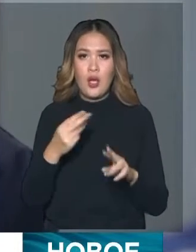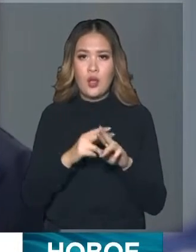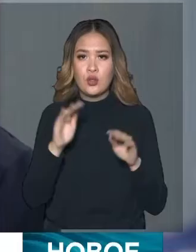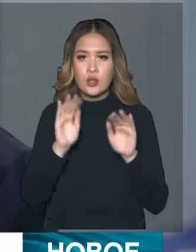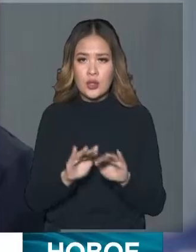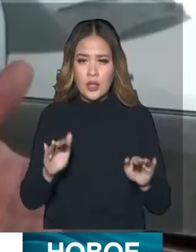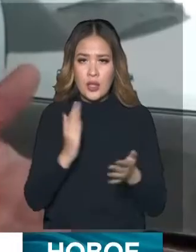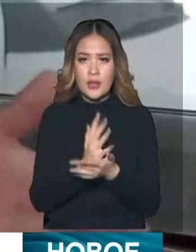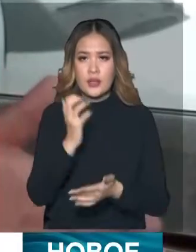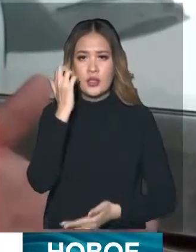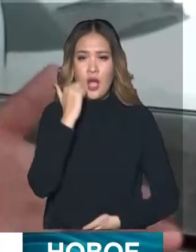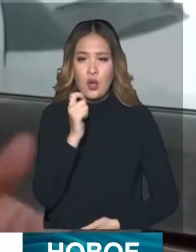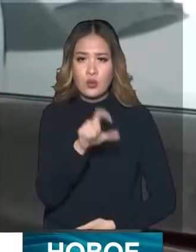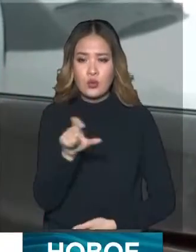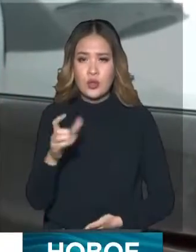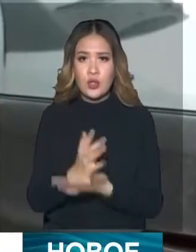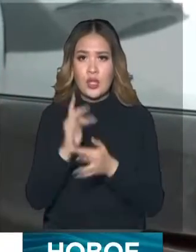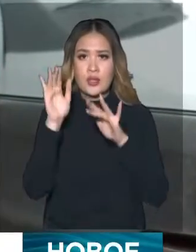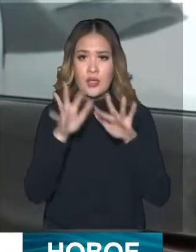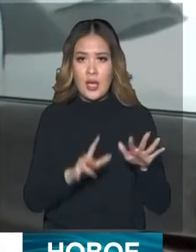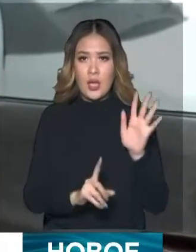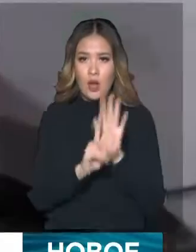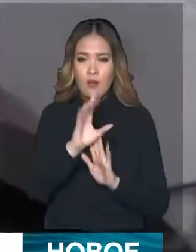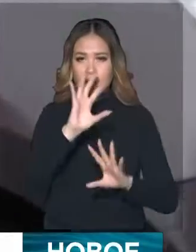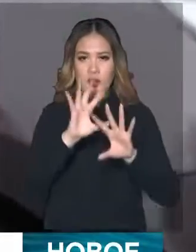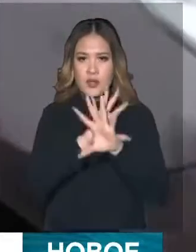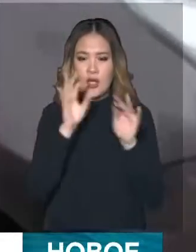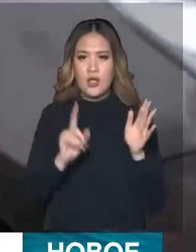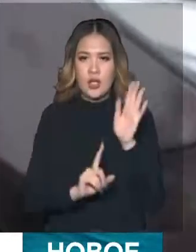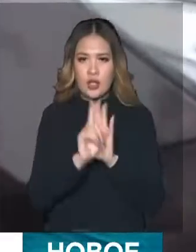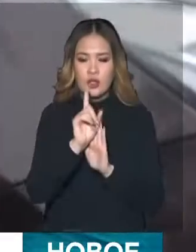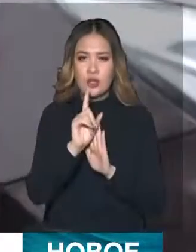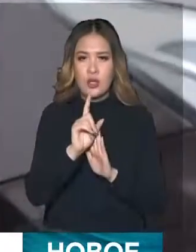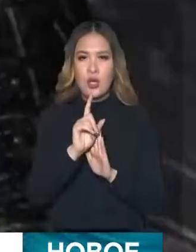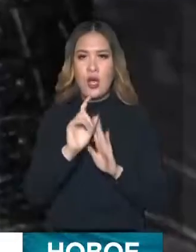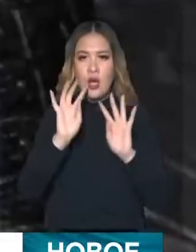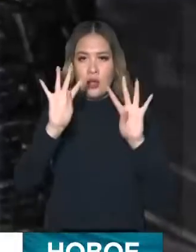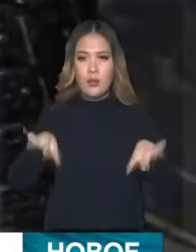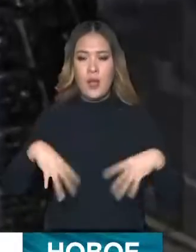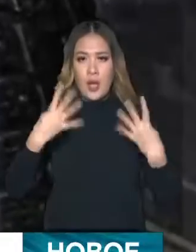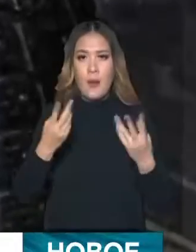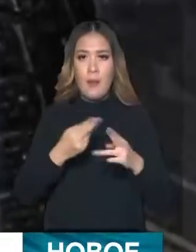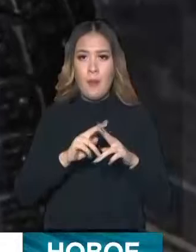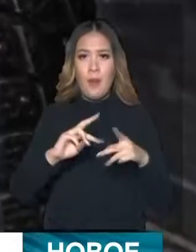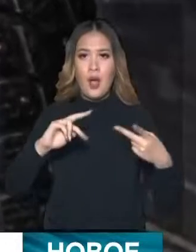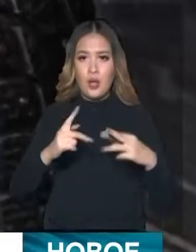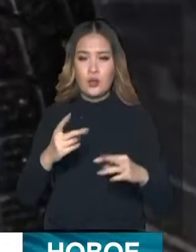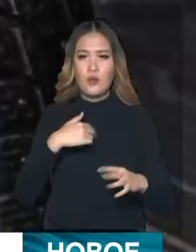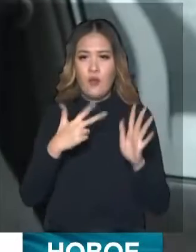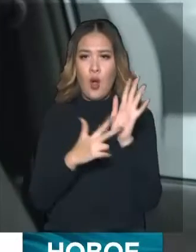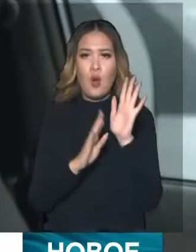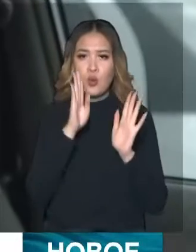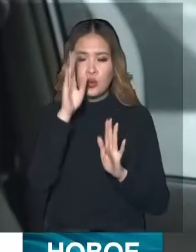дети, старики. Снег выпал, вот и все решили переобуться. Много я уже как бы стою с 8 утра. Света нет,